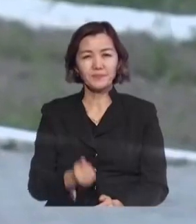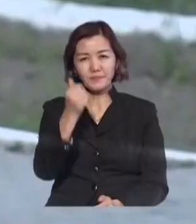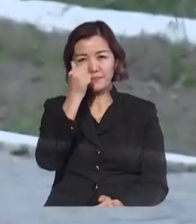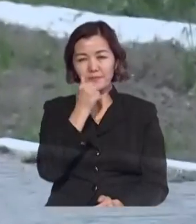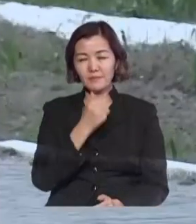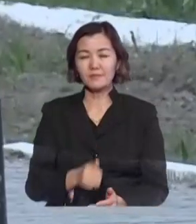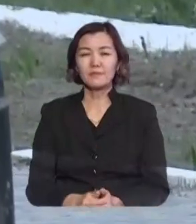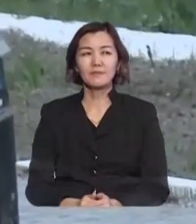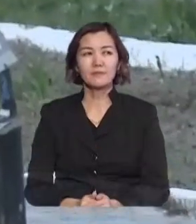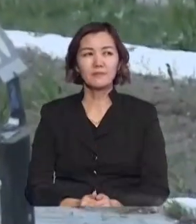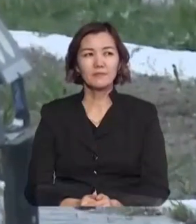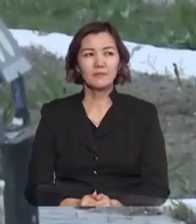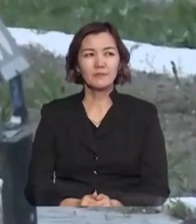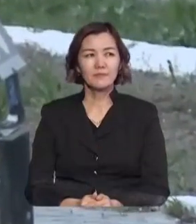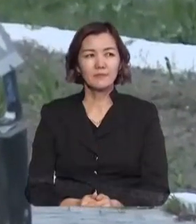Иә.